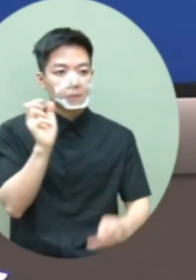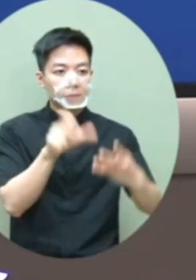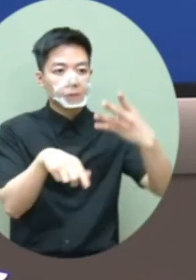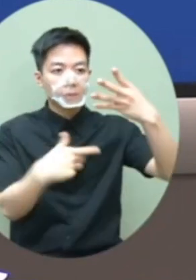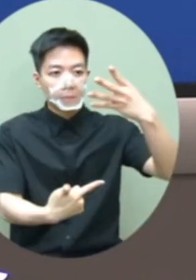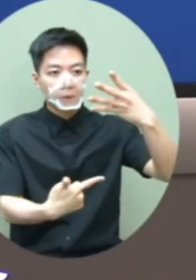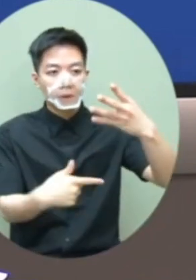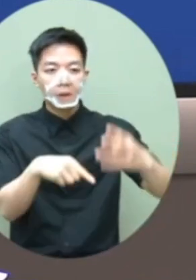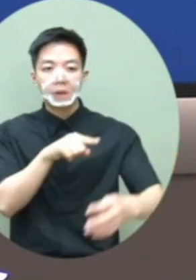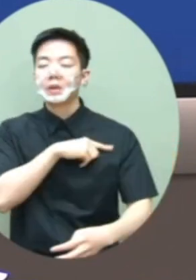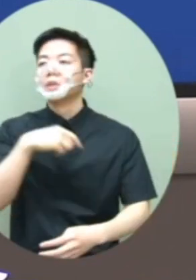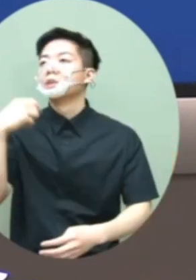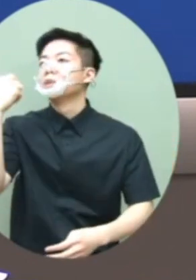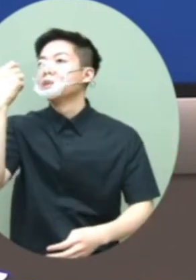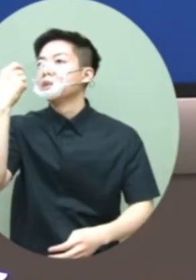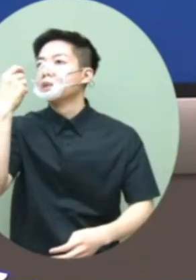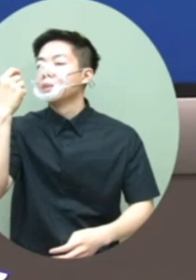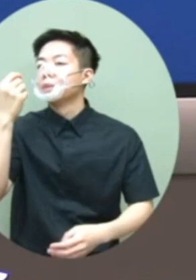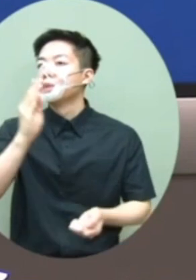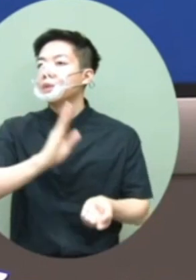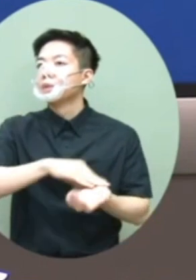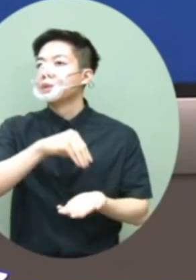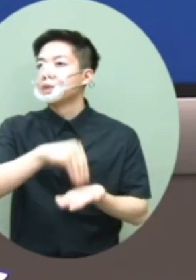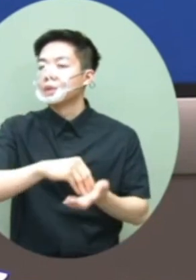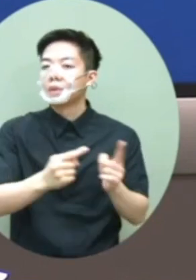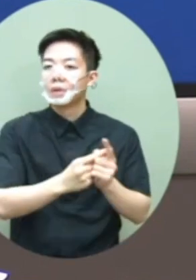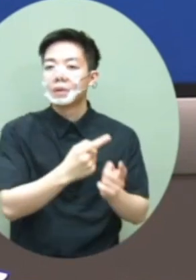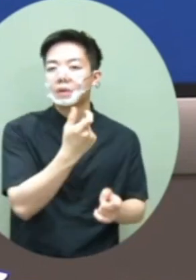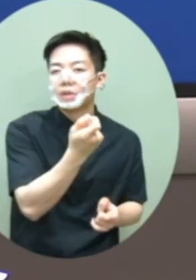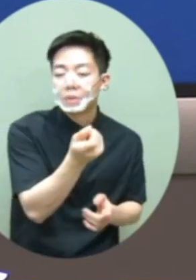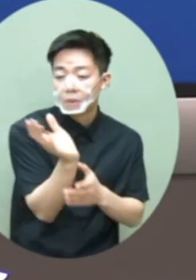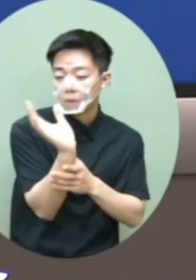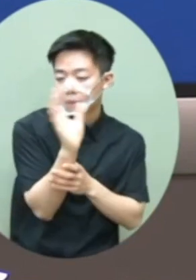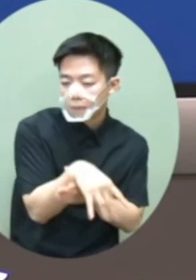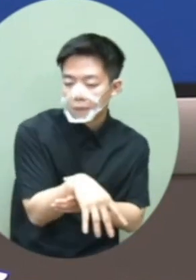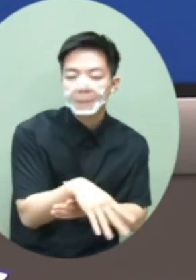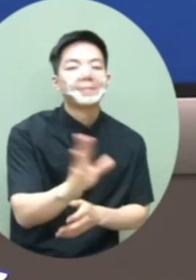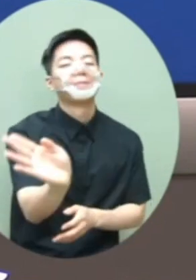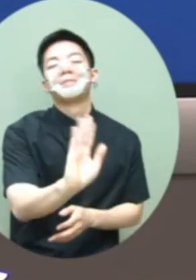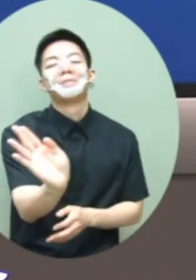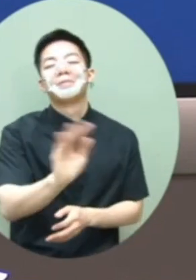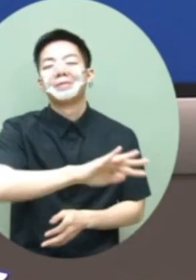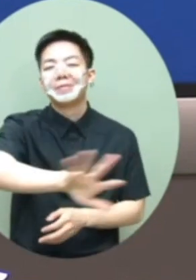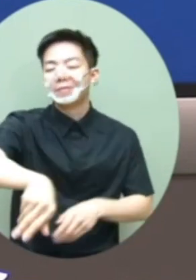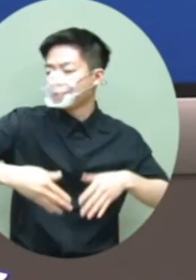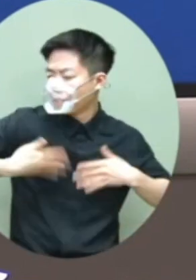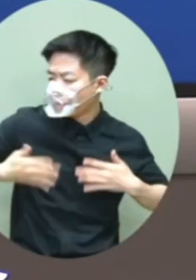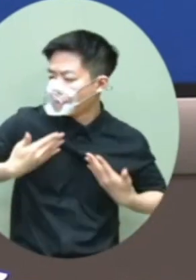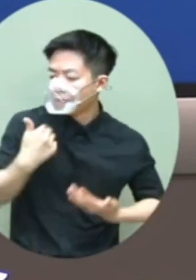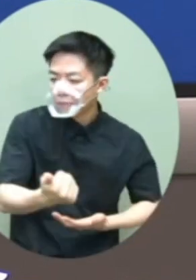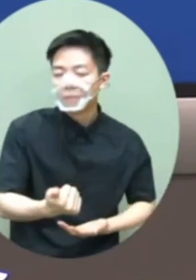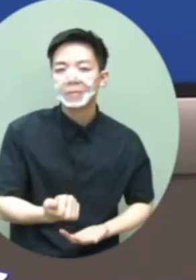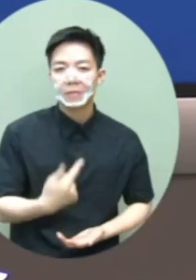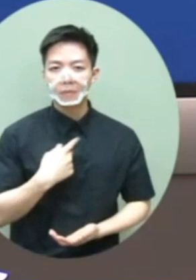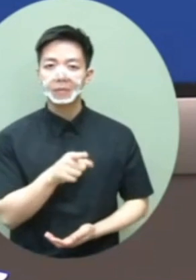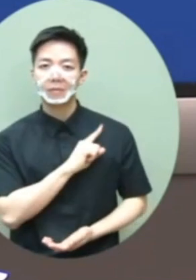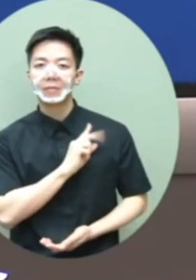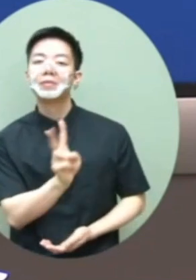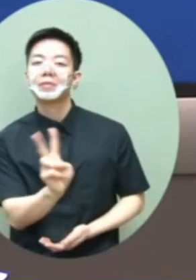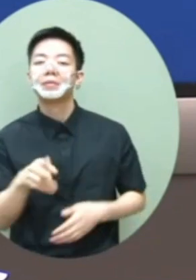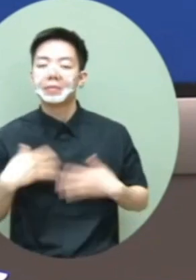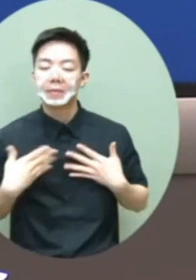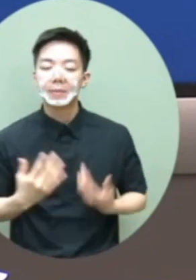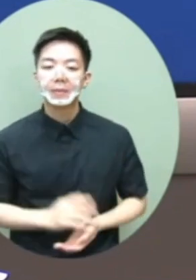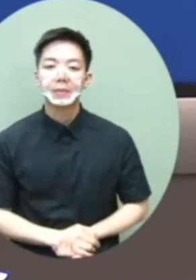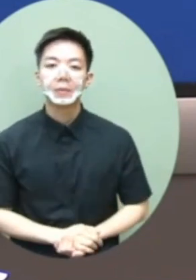4月8日做快速檢測不是做到很多陽性個案就失望，大家應該是開心，我都是開心嚇，咁所以